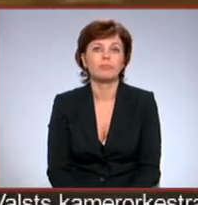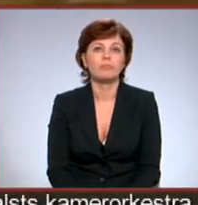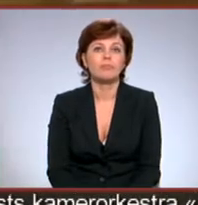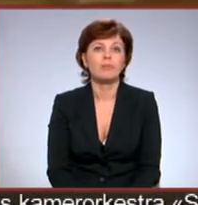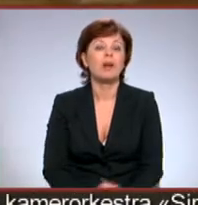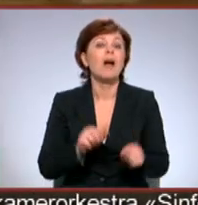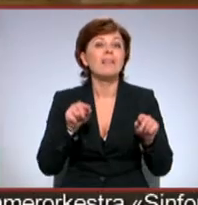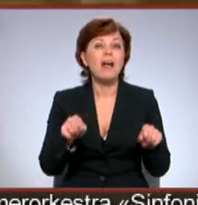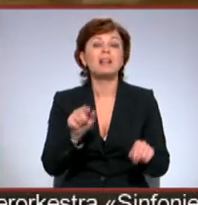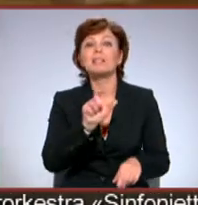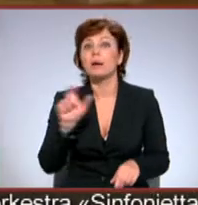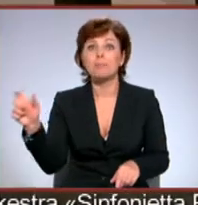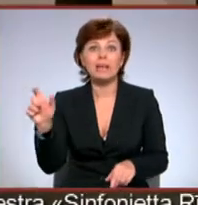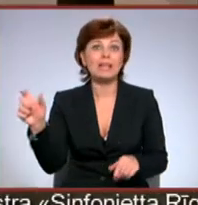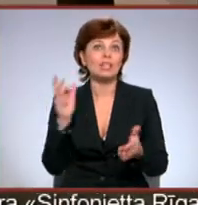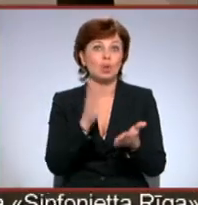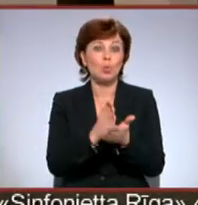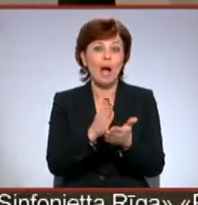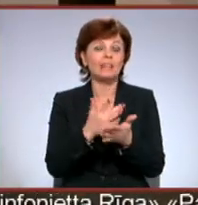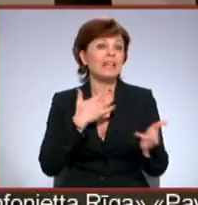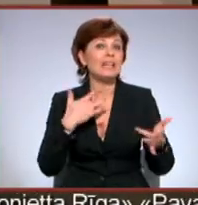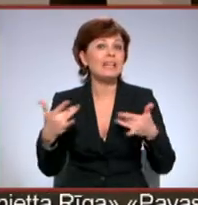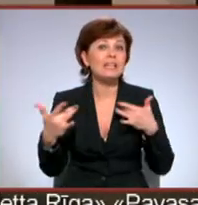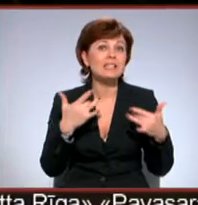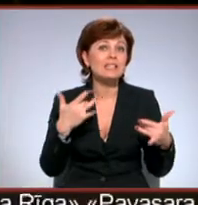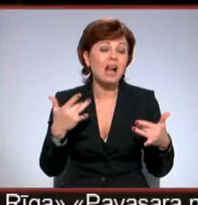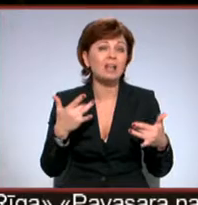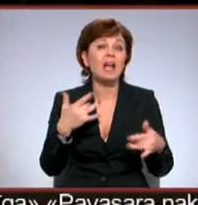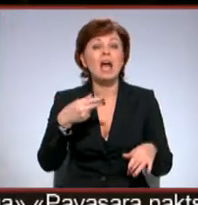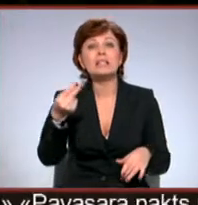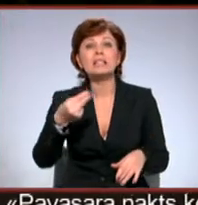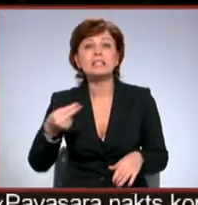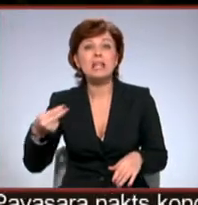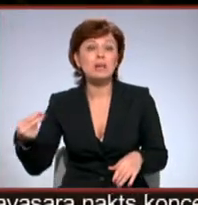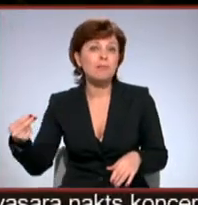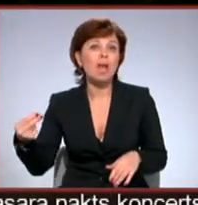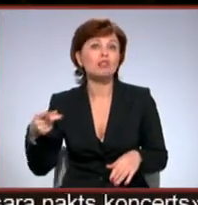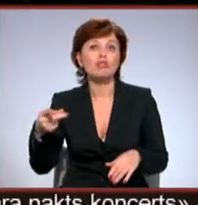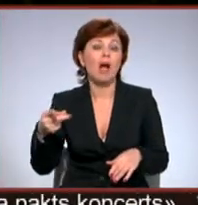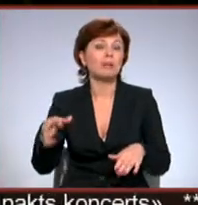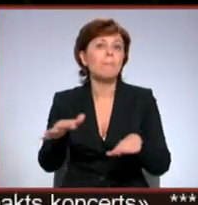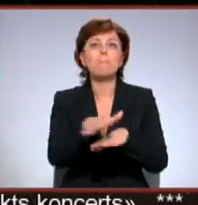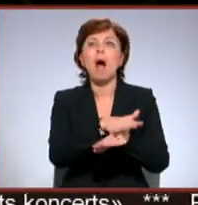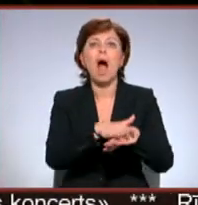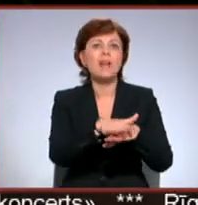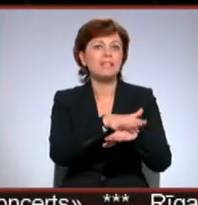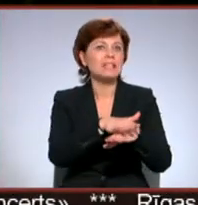Tas brīdis, kad notiek izrāde vai performance vai zīmēšana, tas ir tas maģiskais.